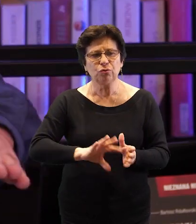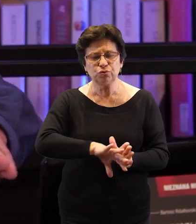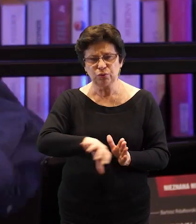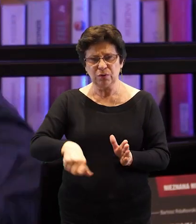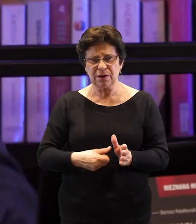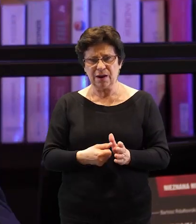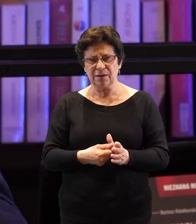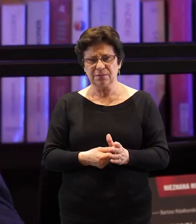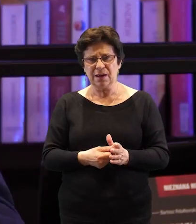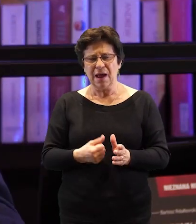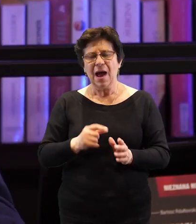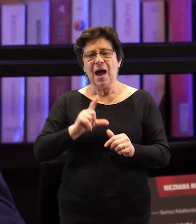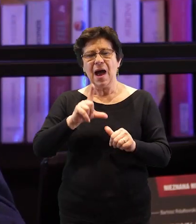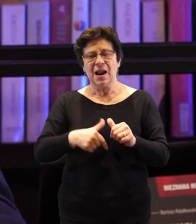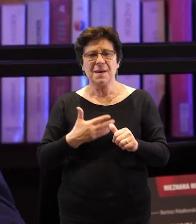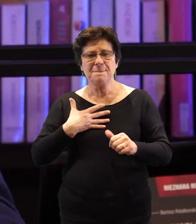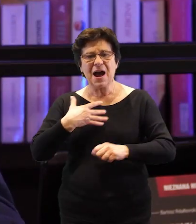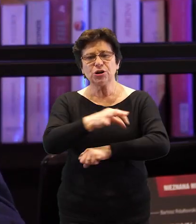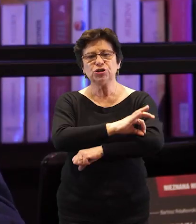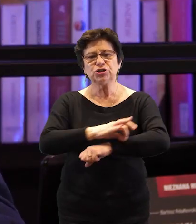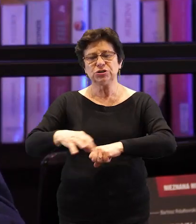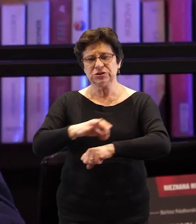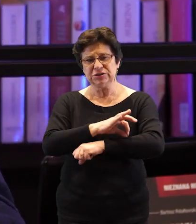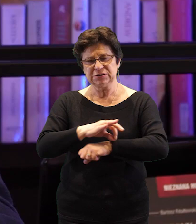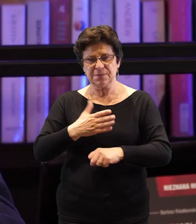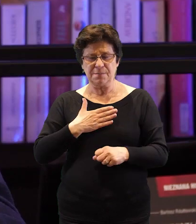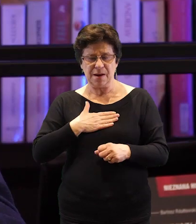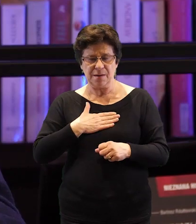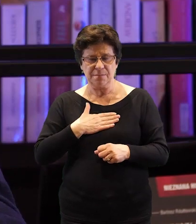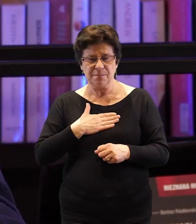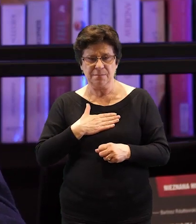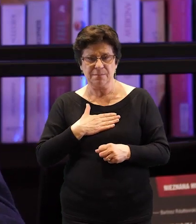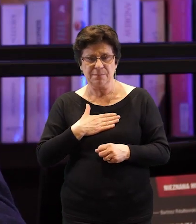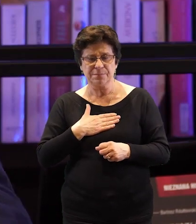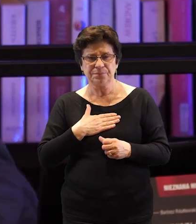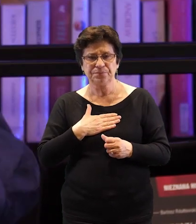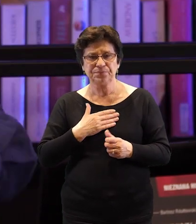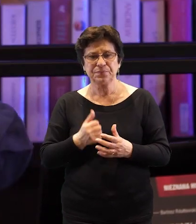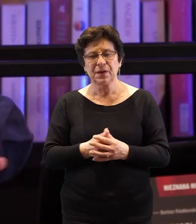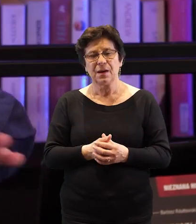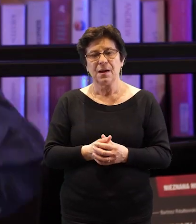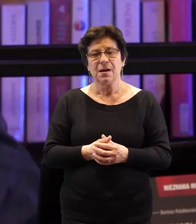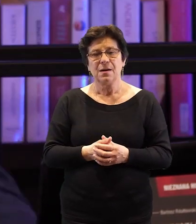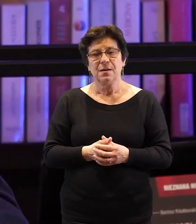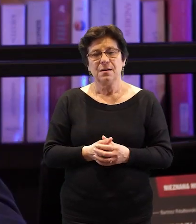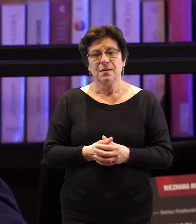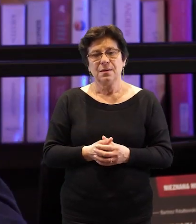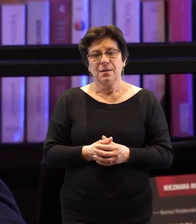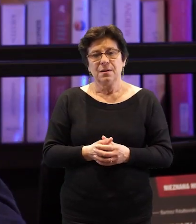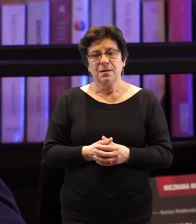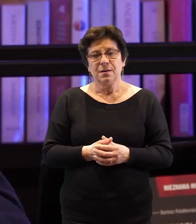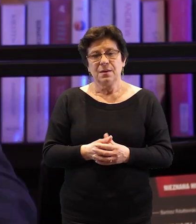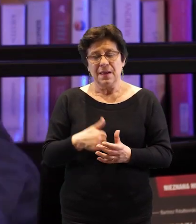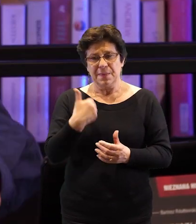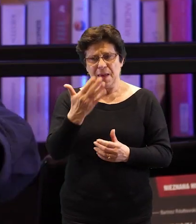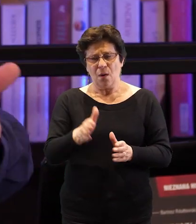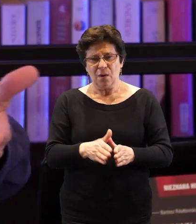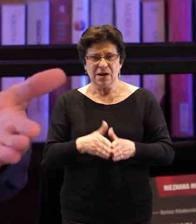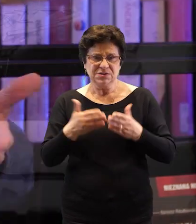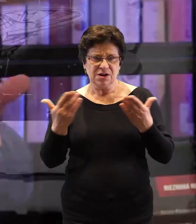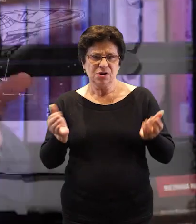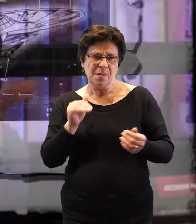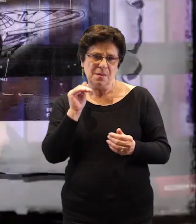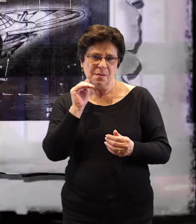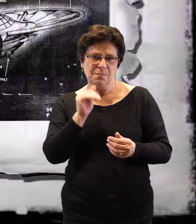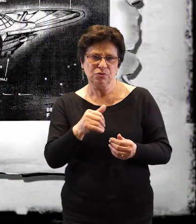No ale szkic, Rudolf Schriever dał w gazecie Der Spiegel szkic tego dysku, więc